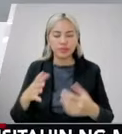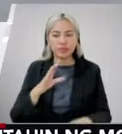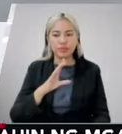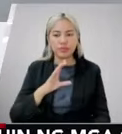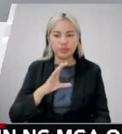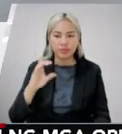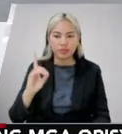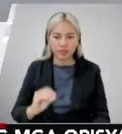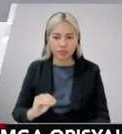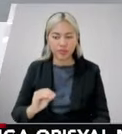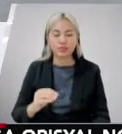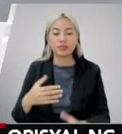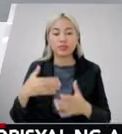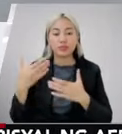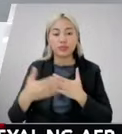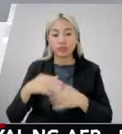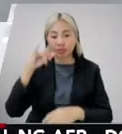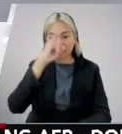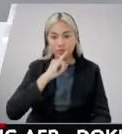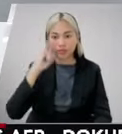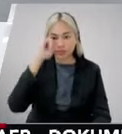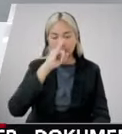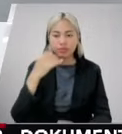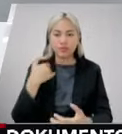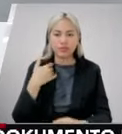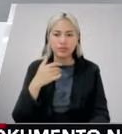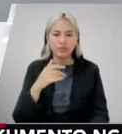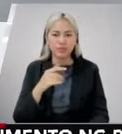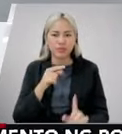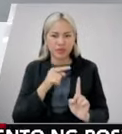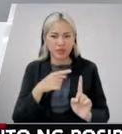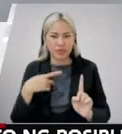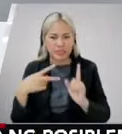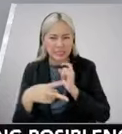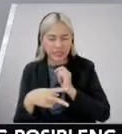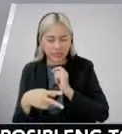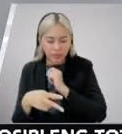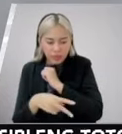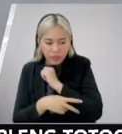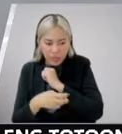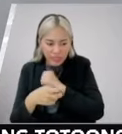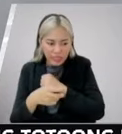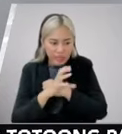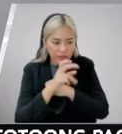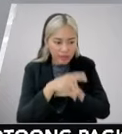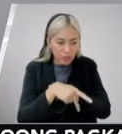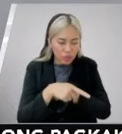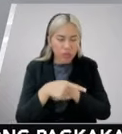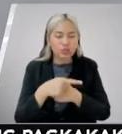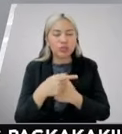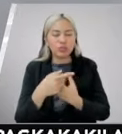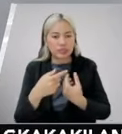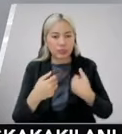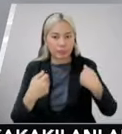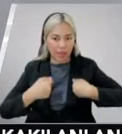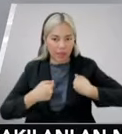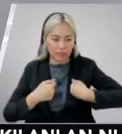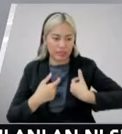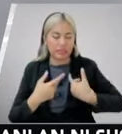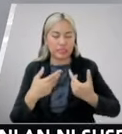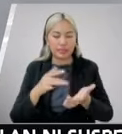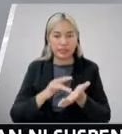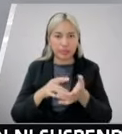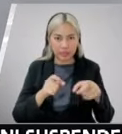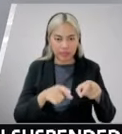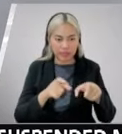naman, may babaeng nadukutan ng cellphone habang bumibili sa butika. Ang mainit na balita hatid ni John Sala ng